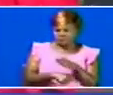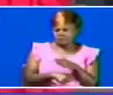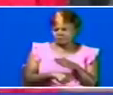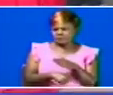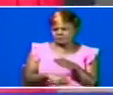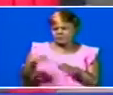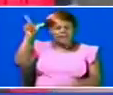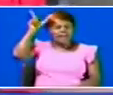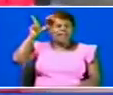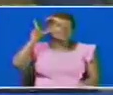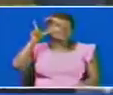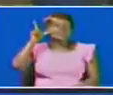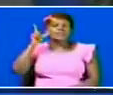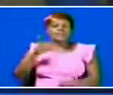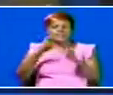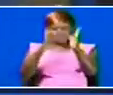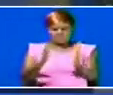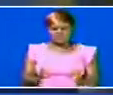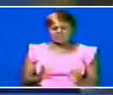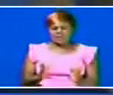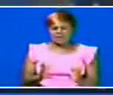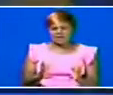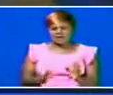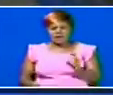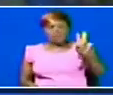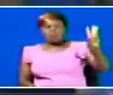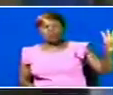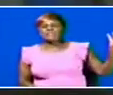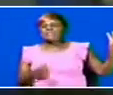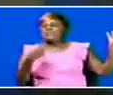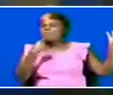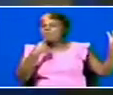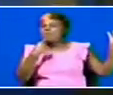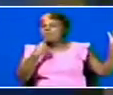Elvis Kosgei, KTN News, katika county ya West Pokot.